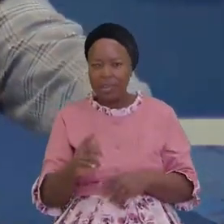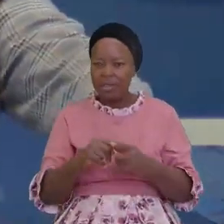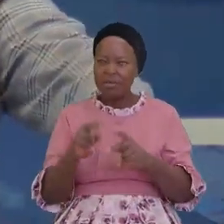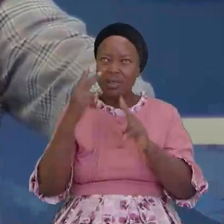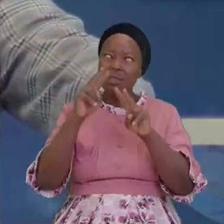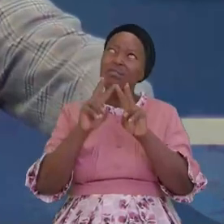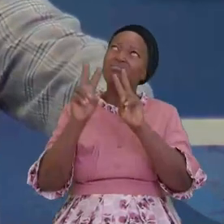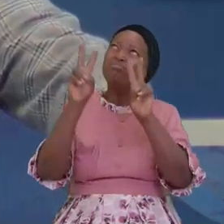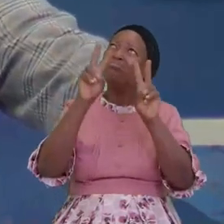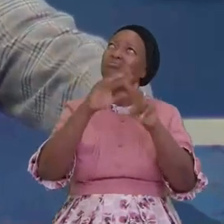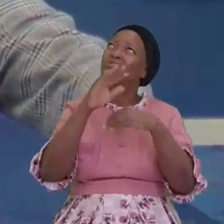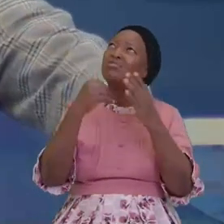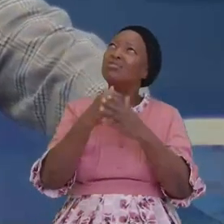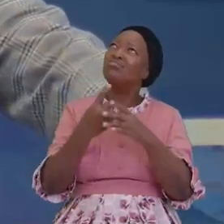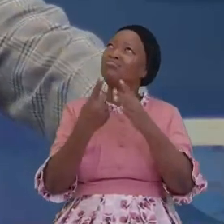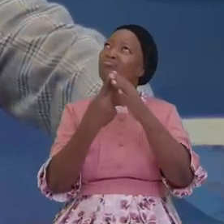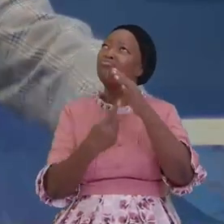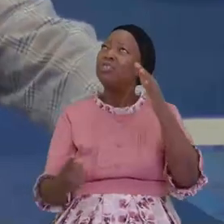Regarde par le salon déjà.